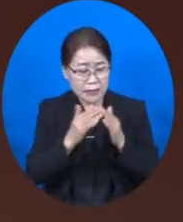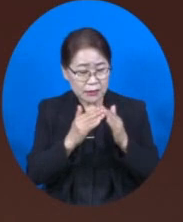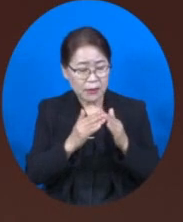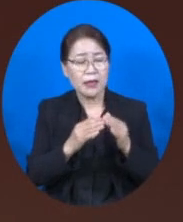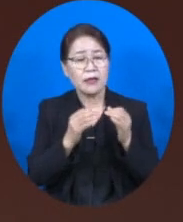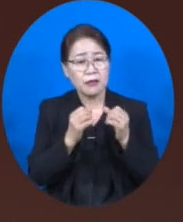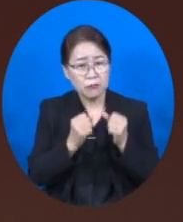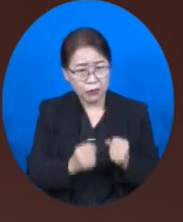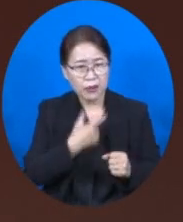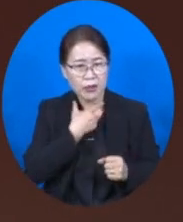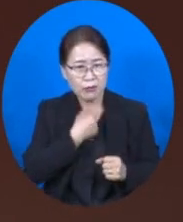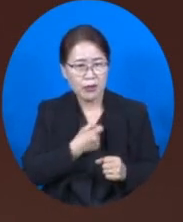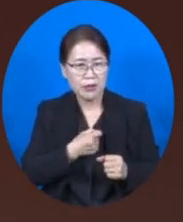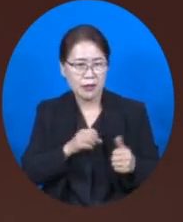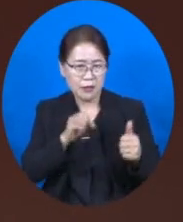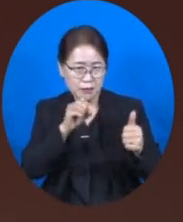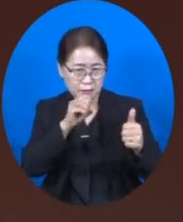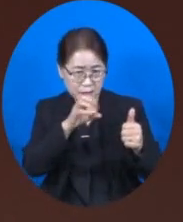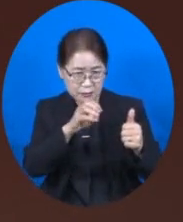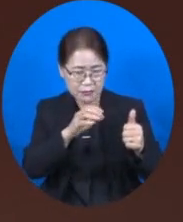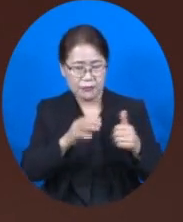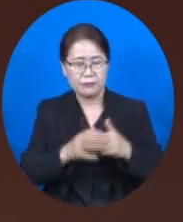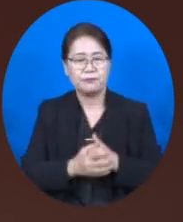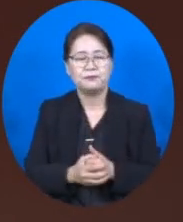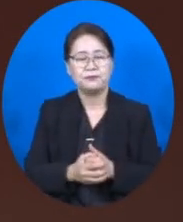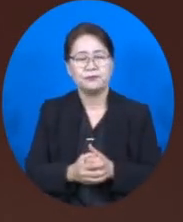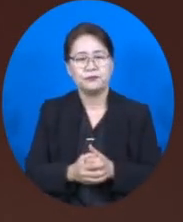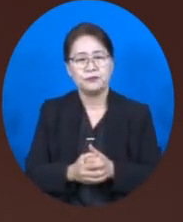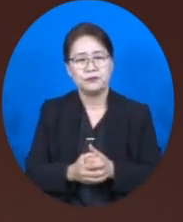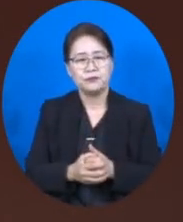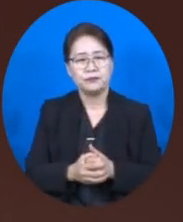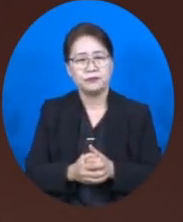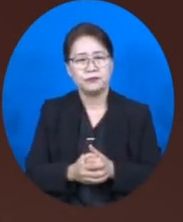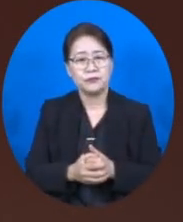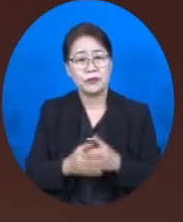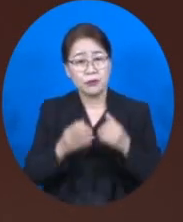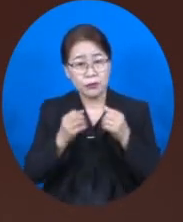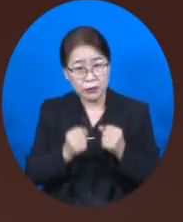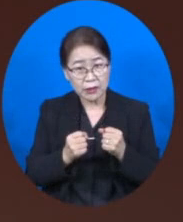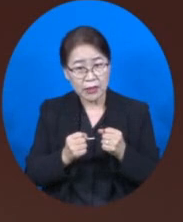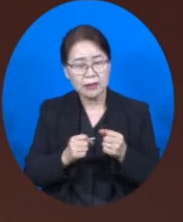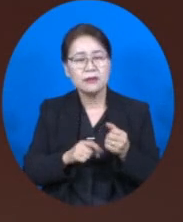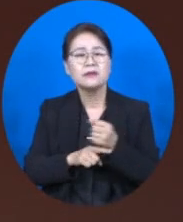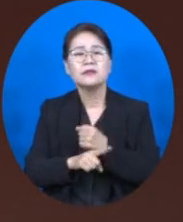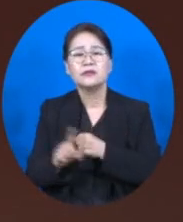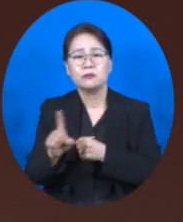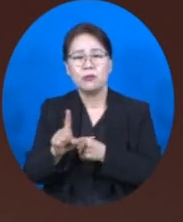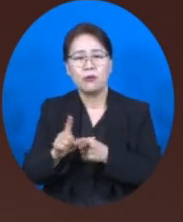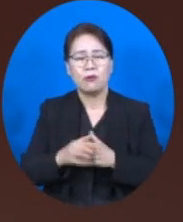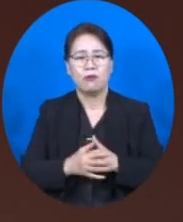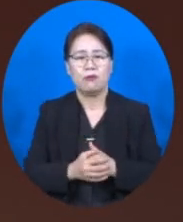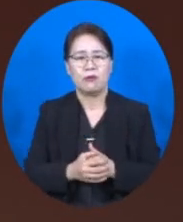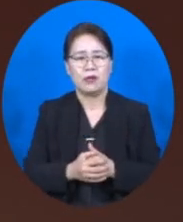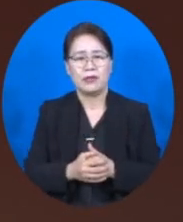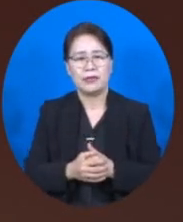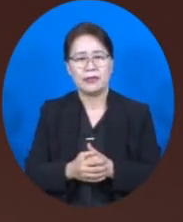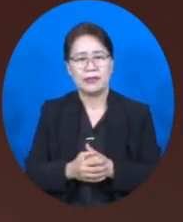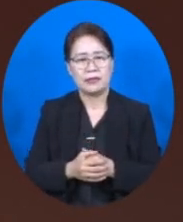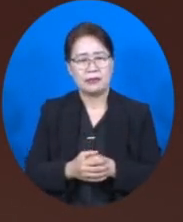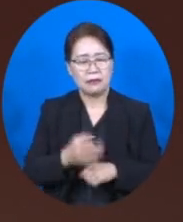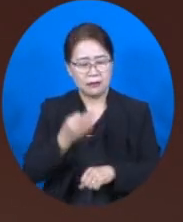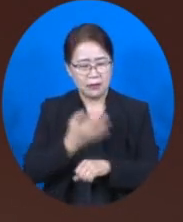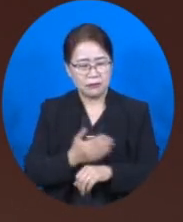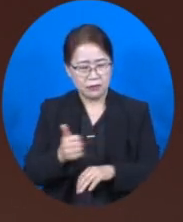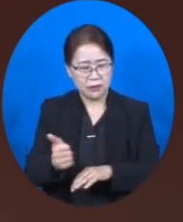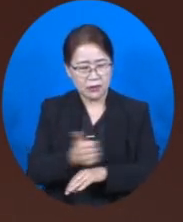유하여 하겠다라고 말씀하셨습니다 여기서 유하여야겠다라고 하는 말의 의미는 단순히